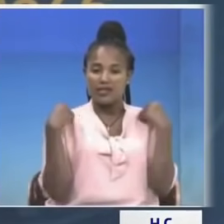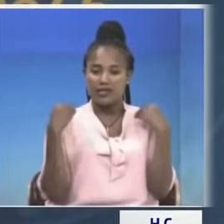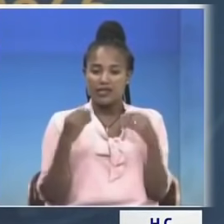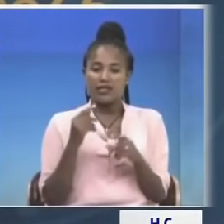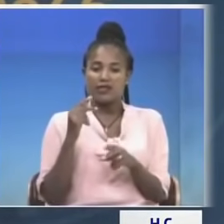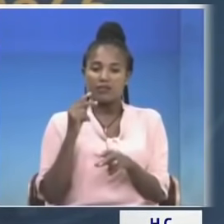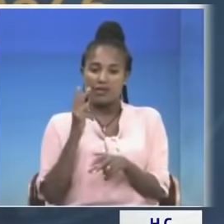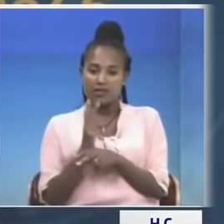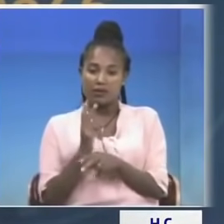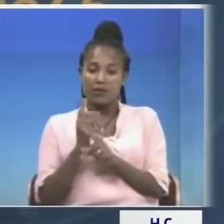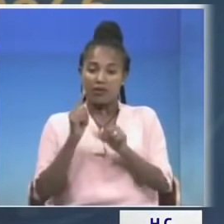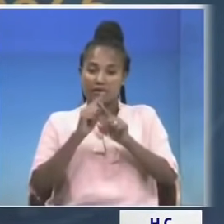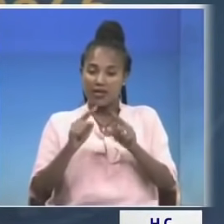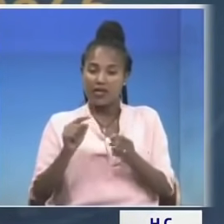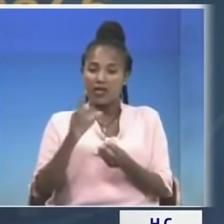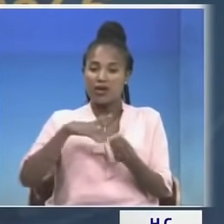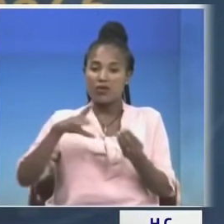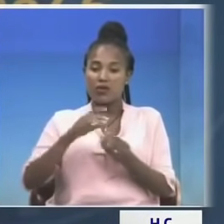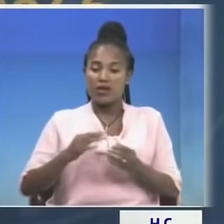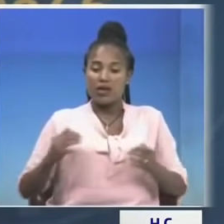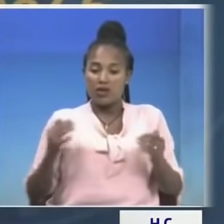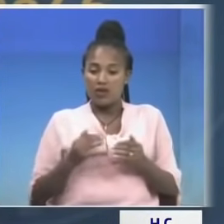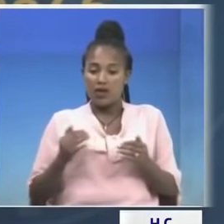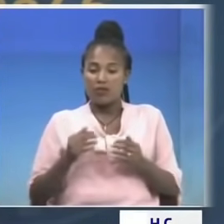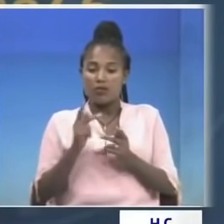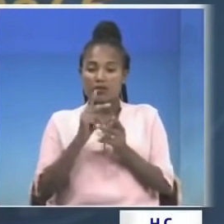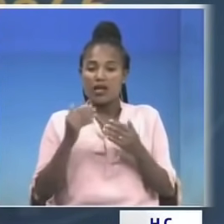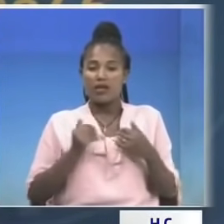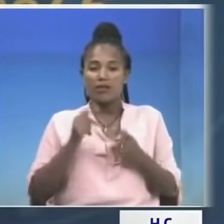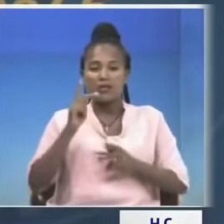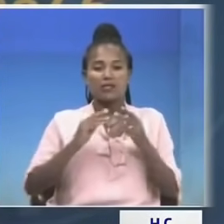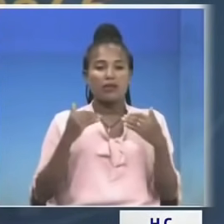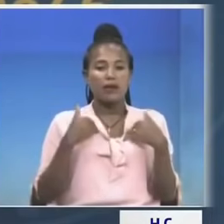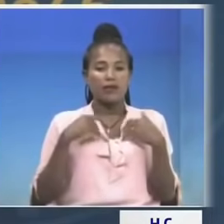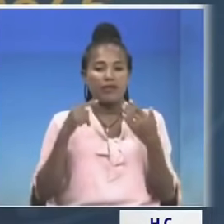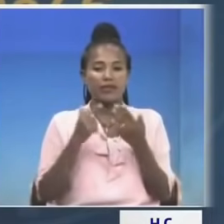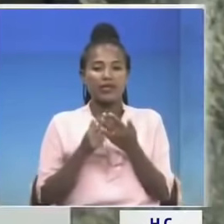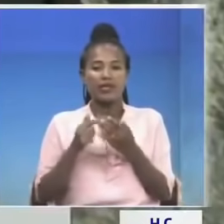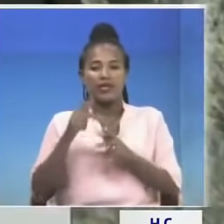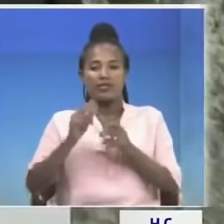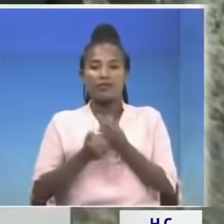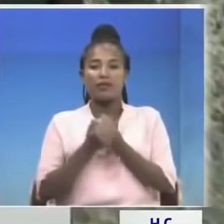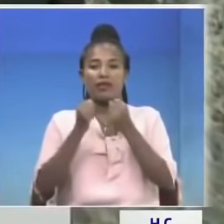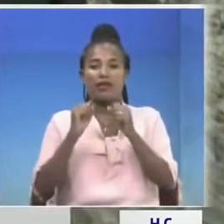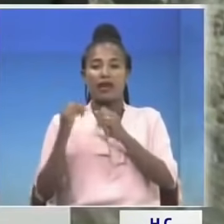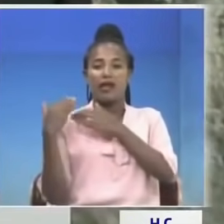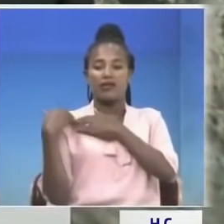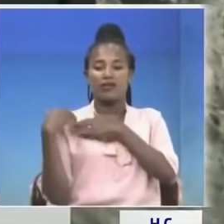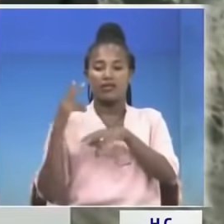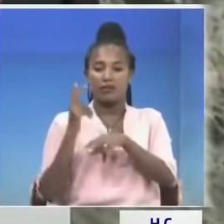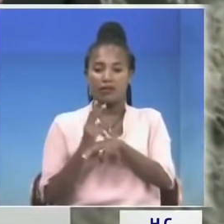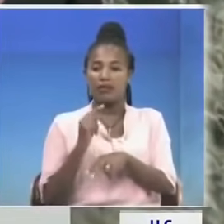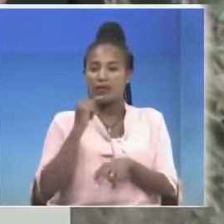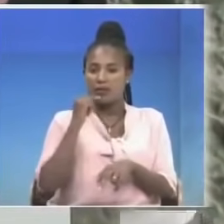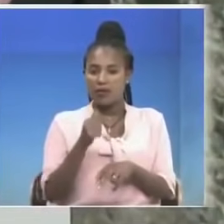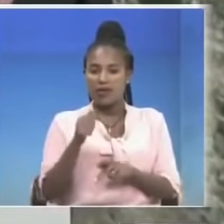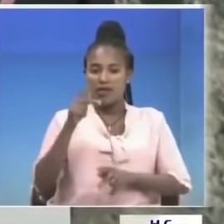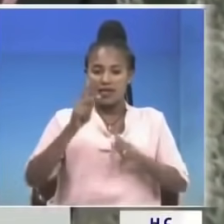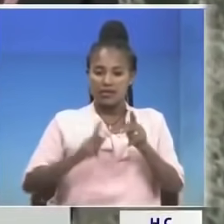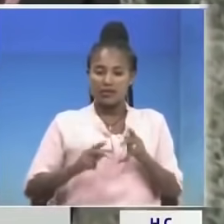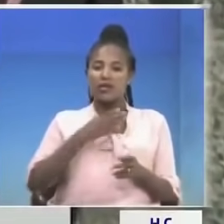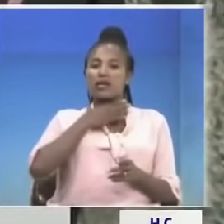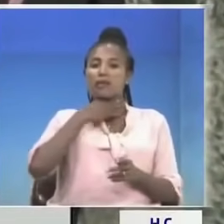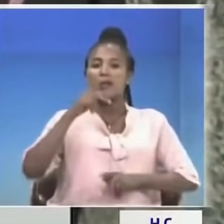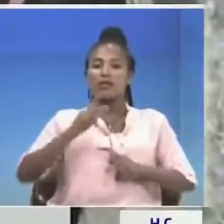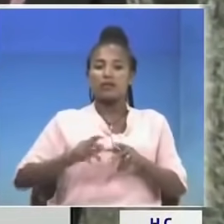ማስጠበቅ በተለይ የህልውና ስጋት የተደቀነበት ህዝብ አለ፣ ይህን ህዝብ የመታደግ ኃላፊነት ይጠበቅበታል ብለዋል። እንደ ህዝብ ደግሞ የአማራ